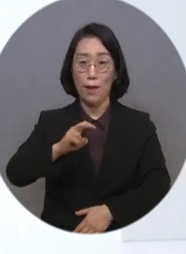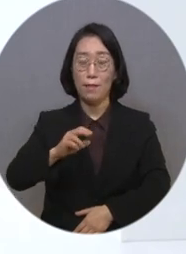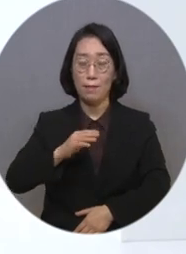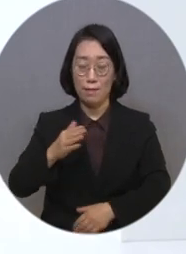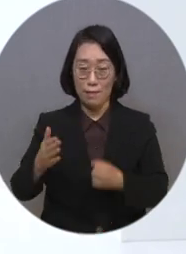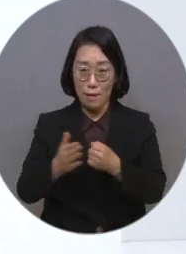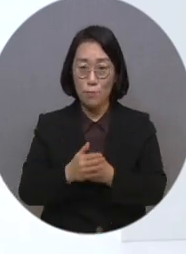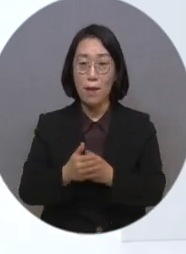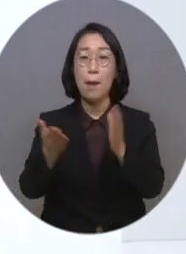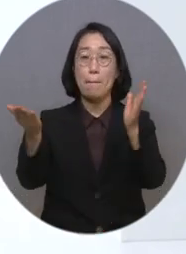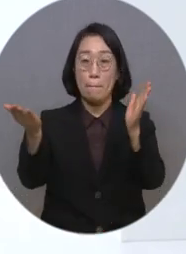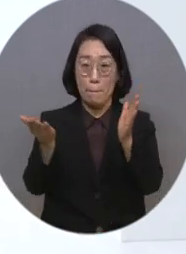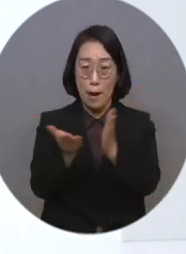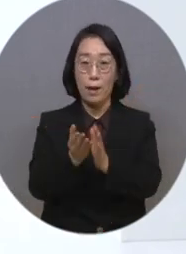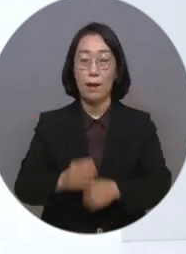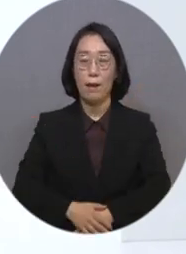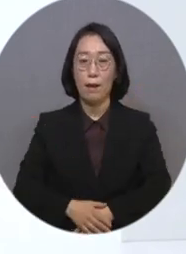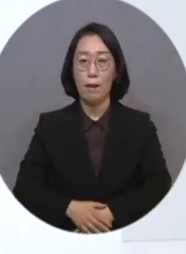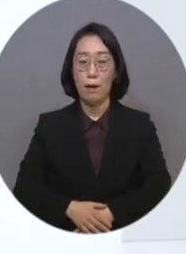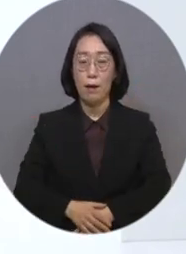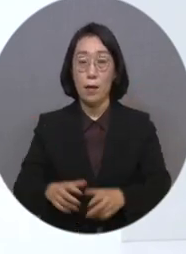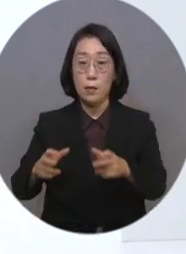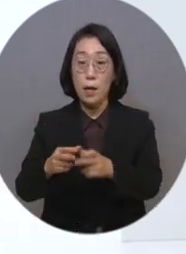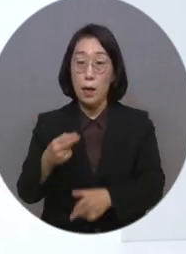프로다운 많은 비장애인